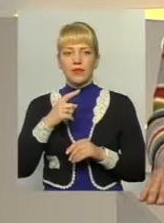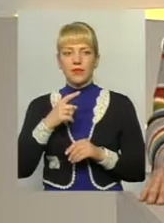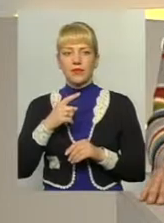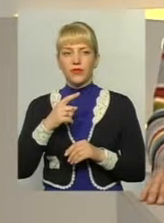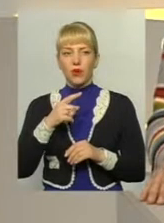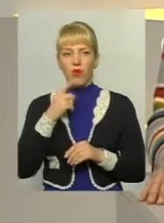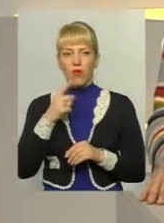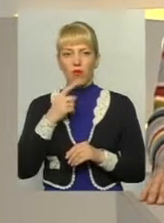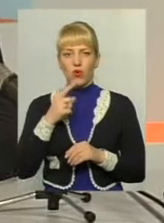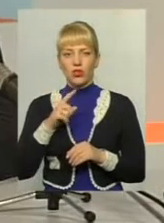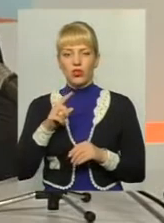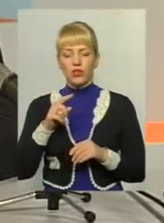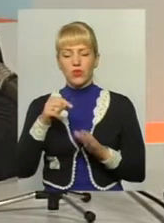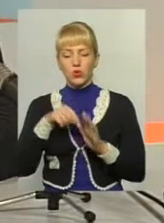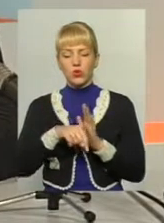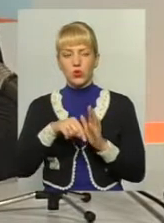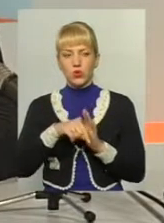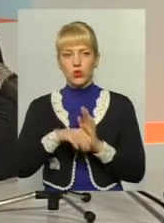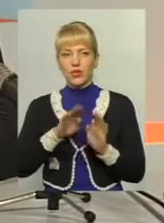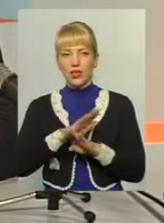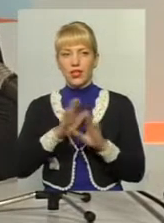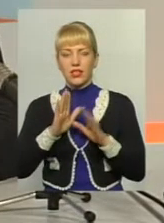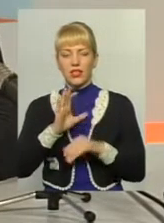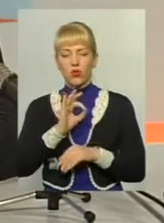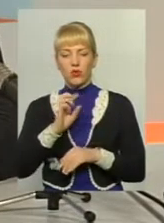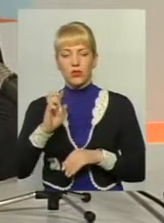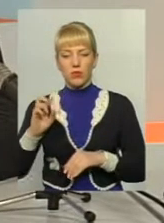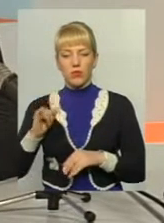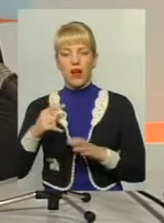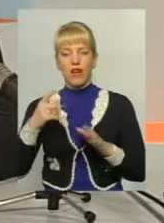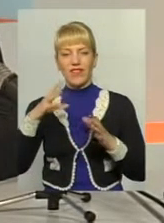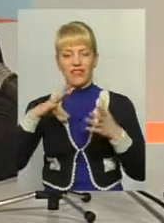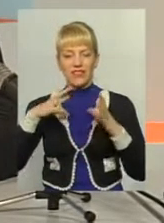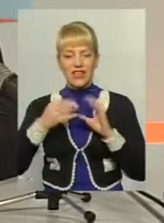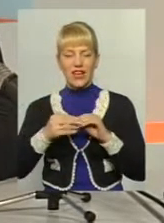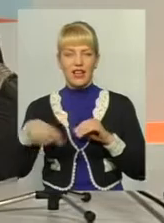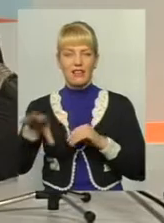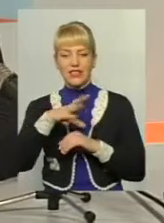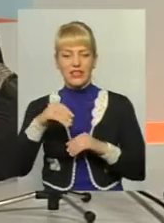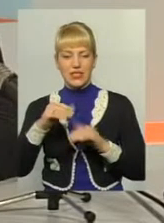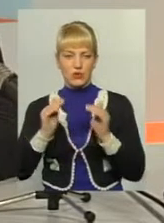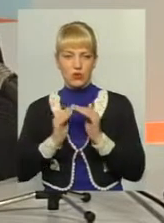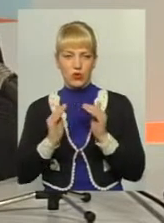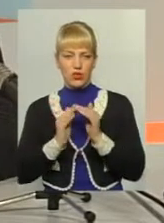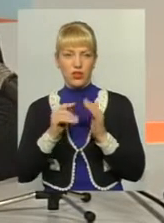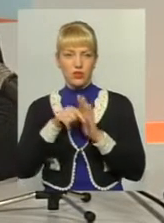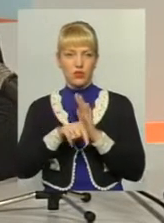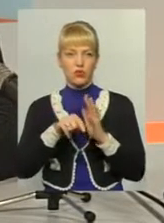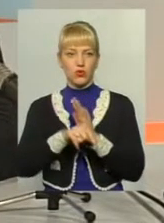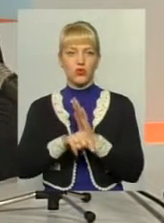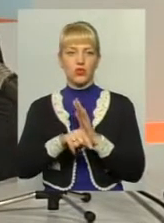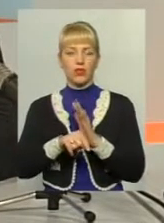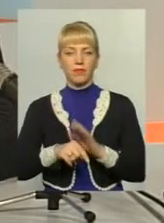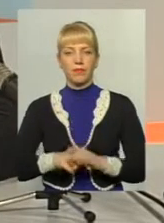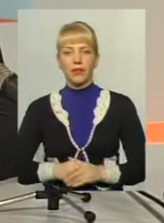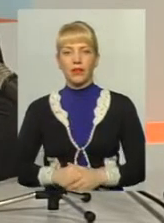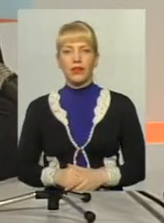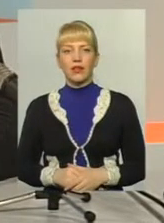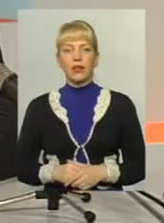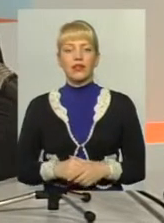хтось прийде і зробить. Хай, ну, якби. Дуже просто, так. Ніхто не заставляє. Тим більше, що закон 417